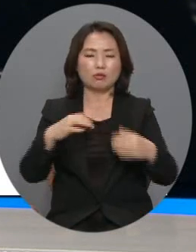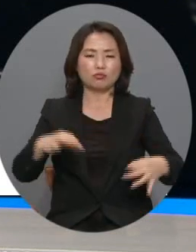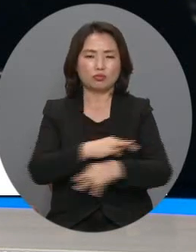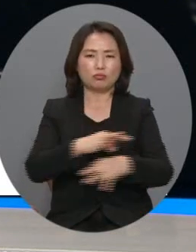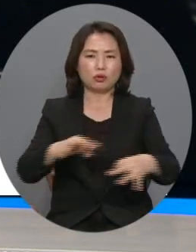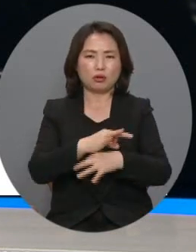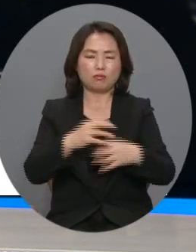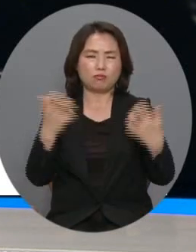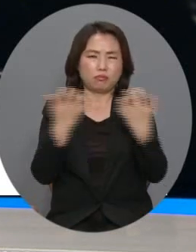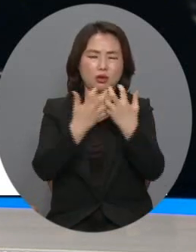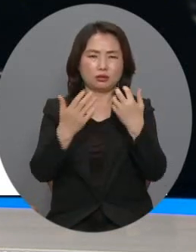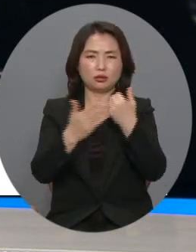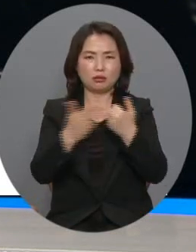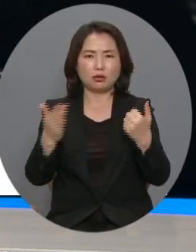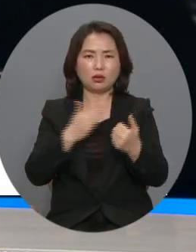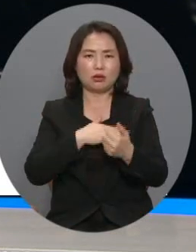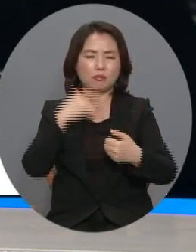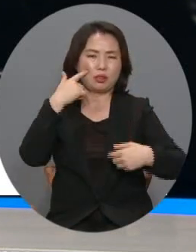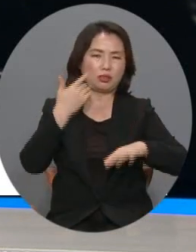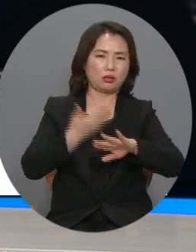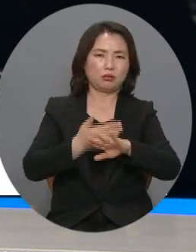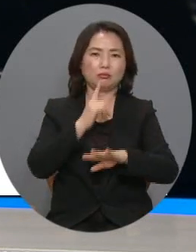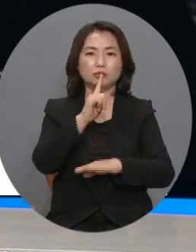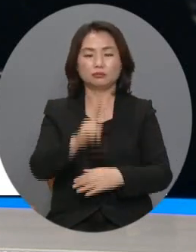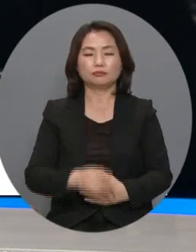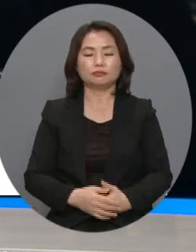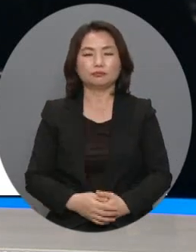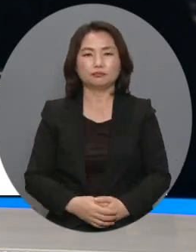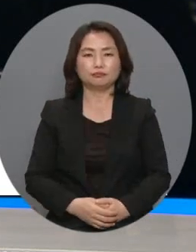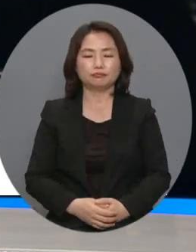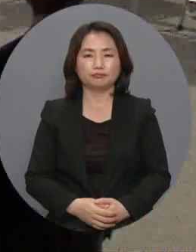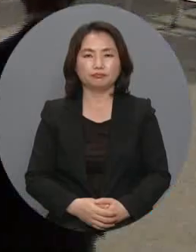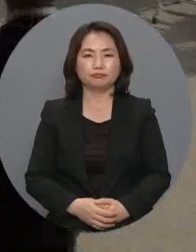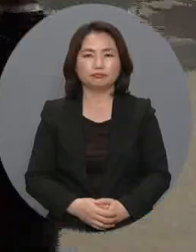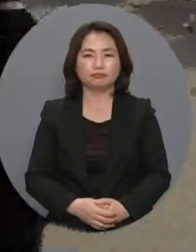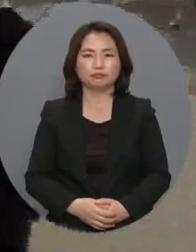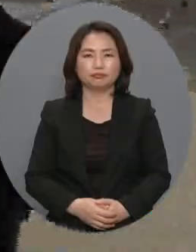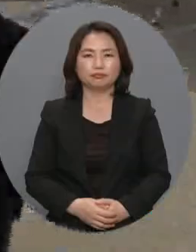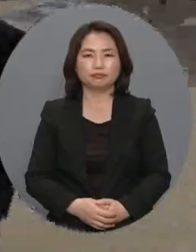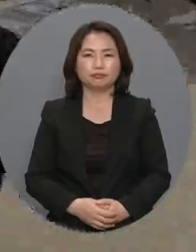의사를 밝혔습니다. 권윤수 기자가 취재했습니다.